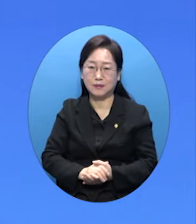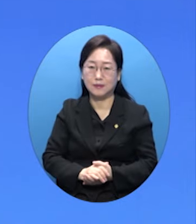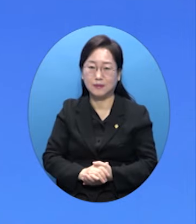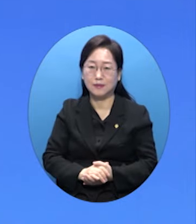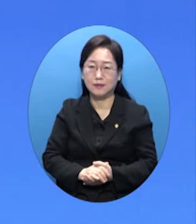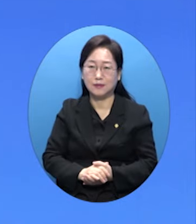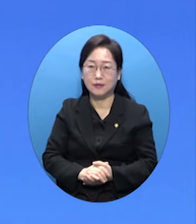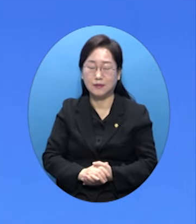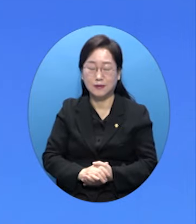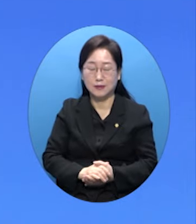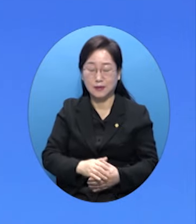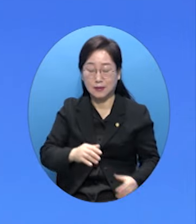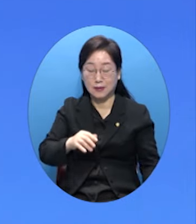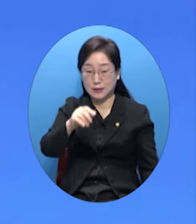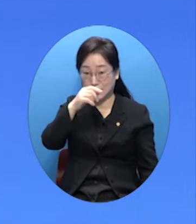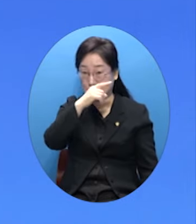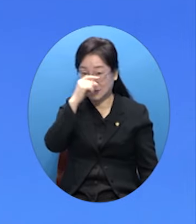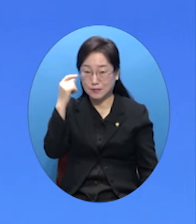저도